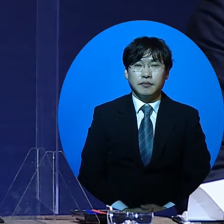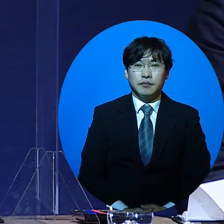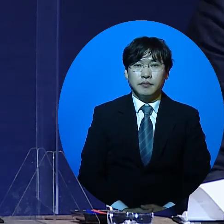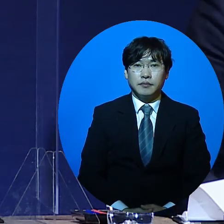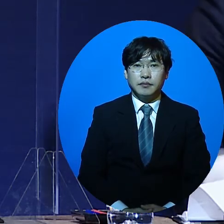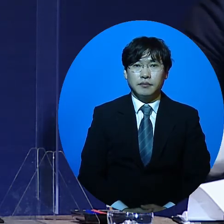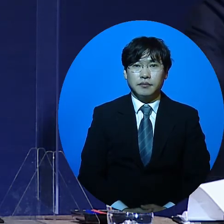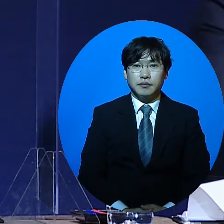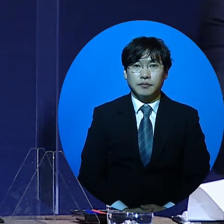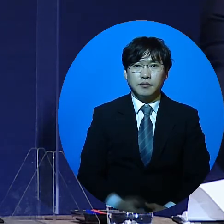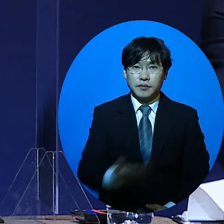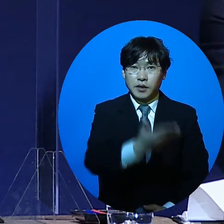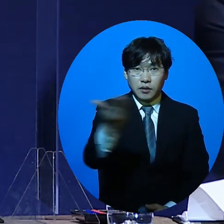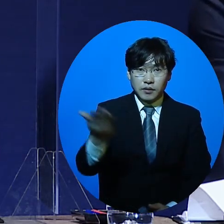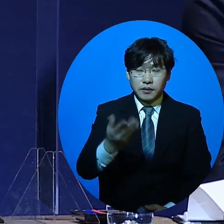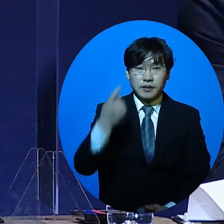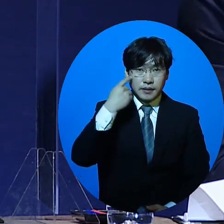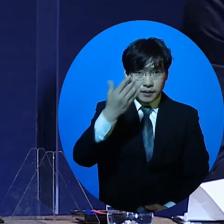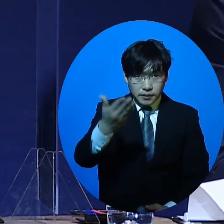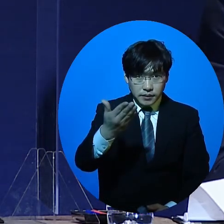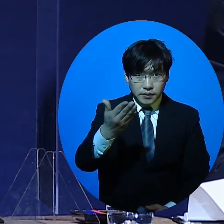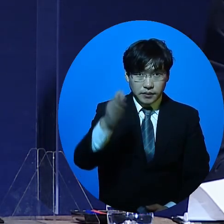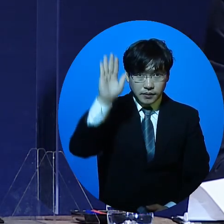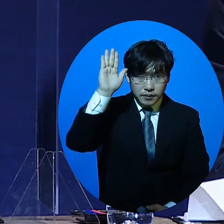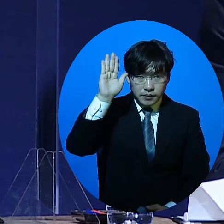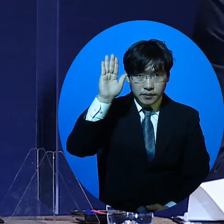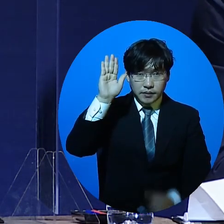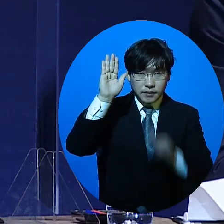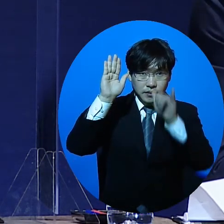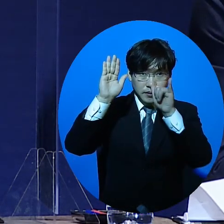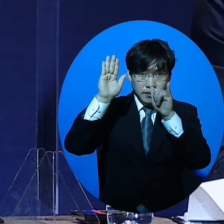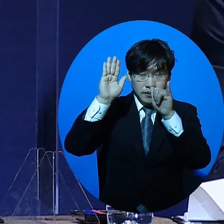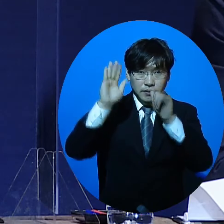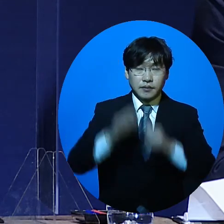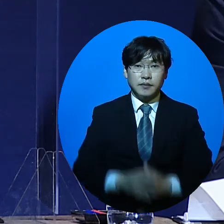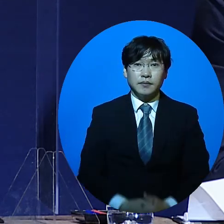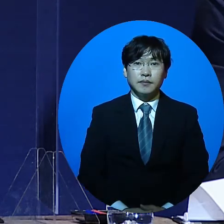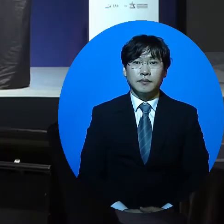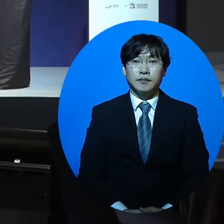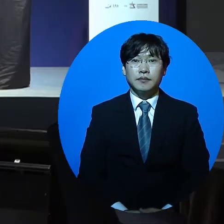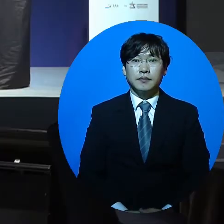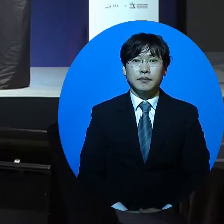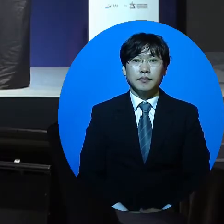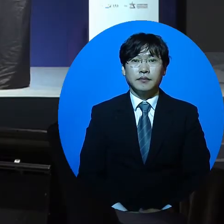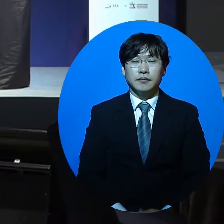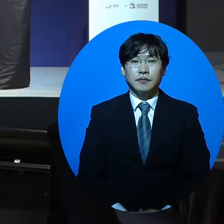저희가 마이크를 넘기도록 하겠습니다. 혹시 질문 하실 우리